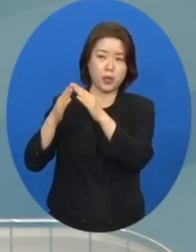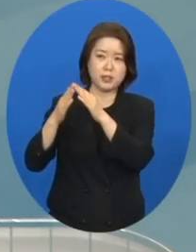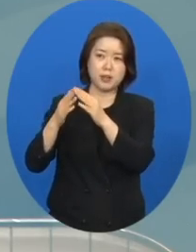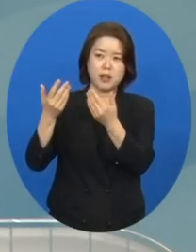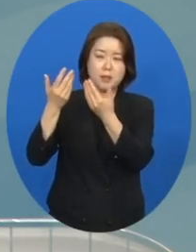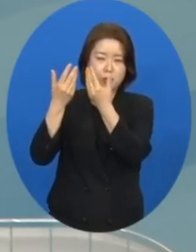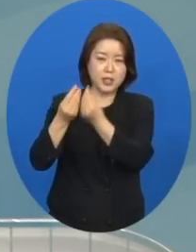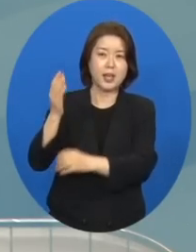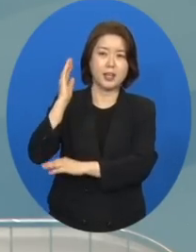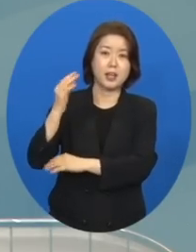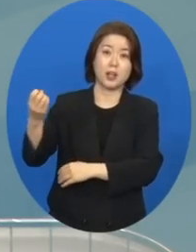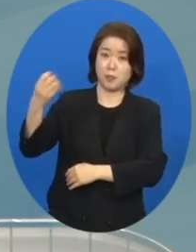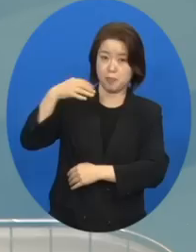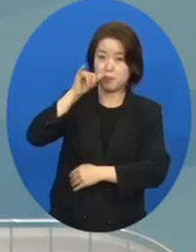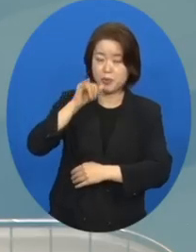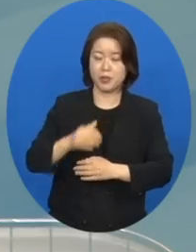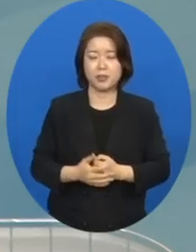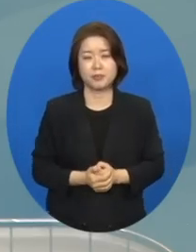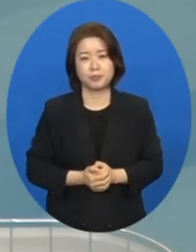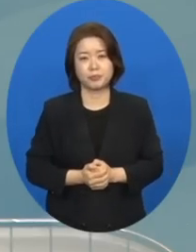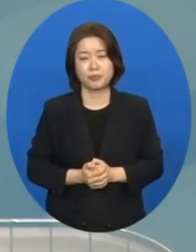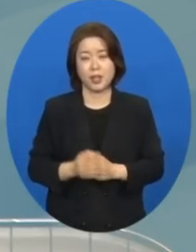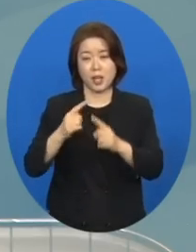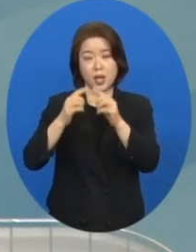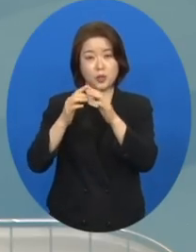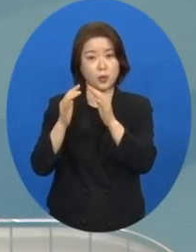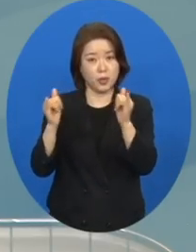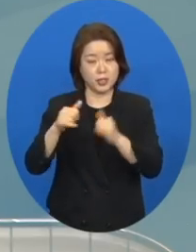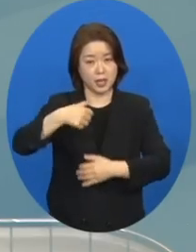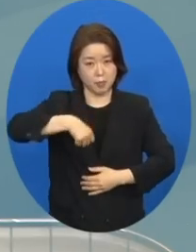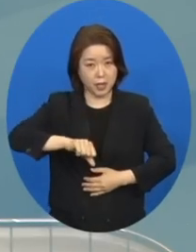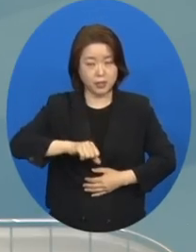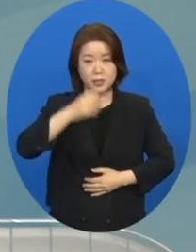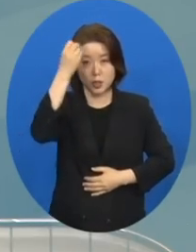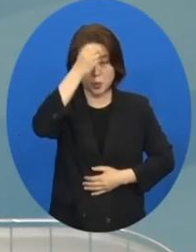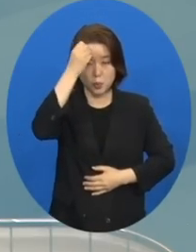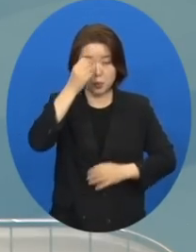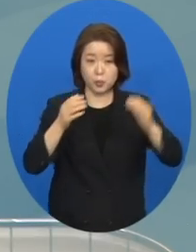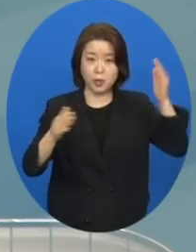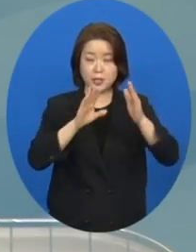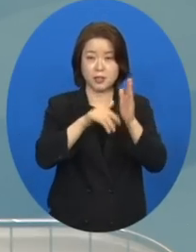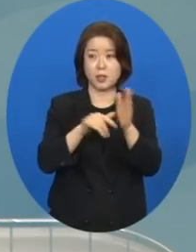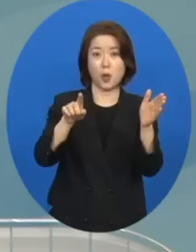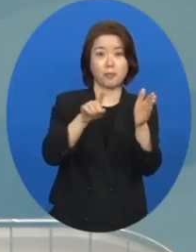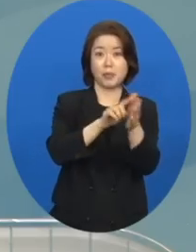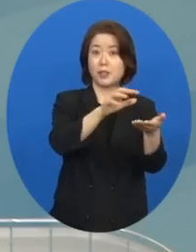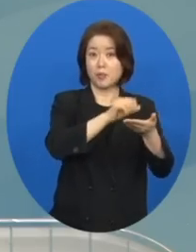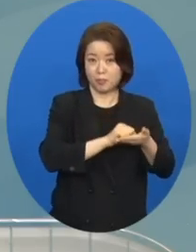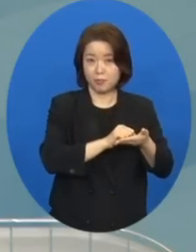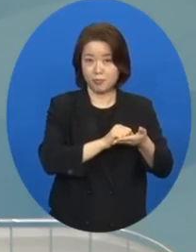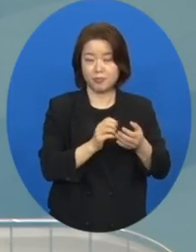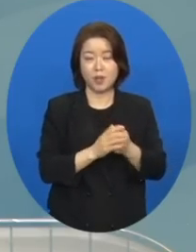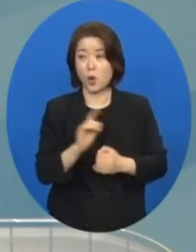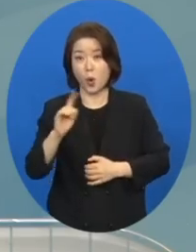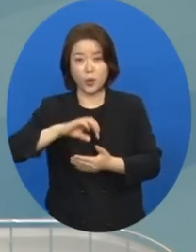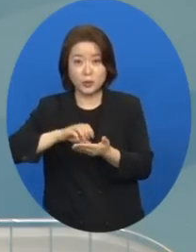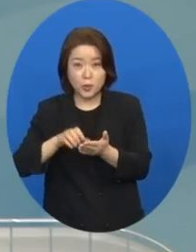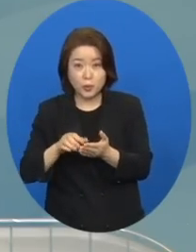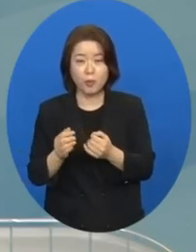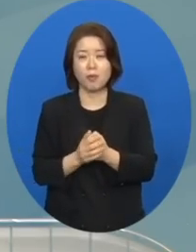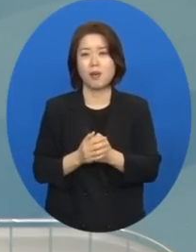있습니다 아 한 교회의 아들이 고등학교 시절에 믿음을 갖게 된 거예요 어느 정도로 가장 내면